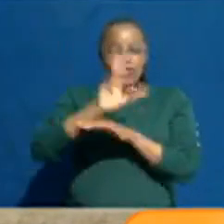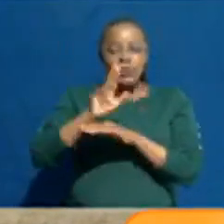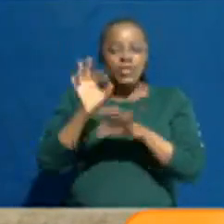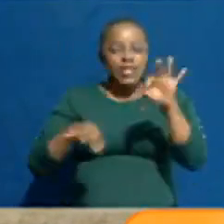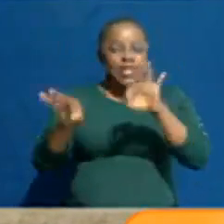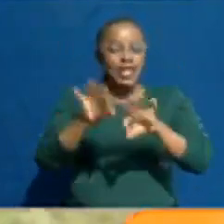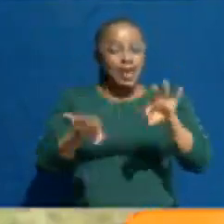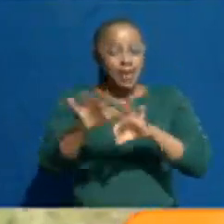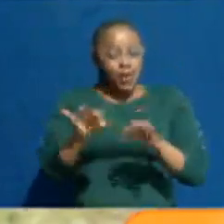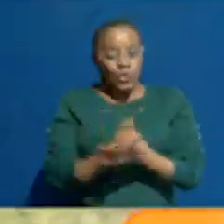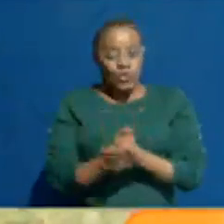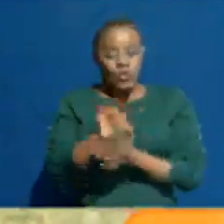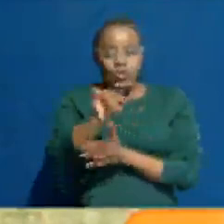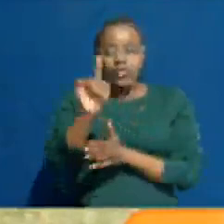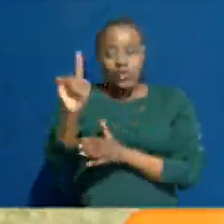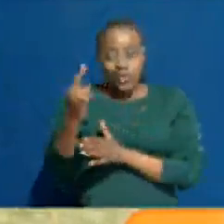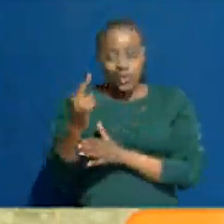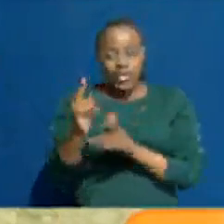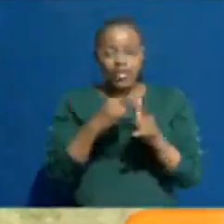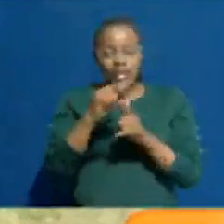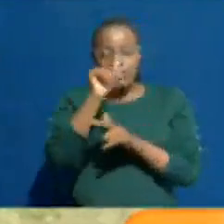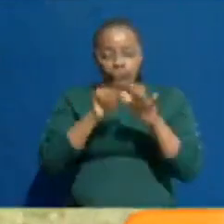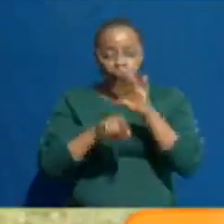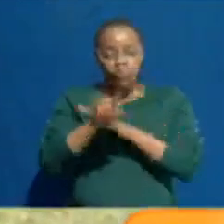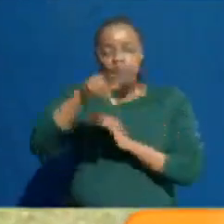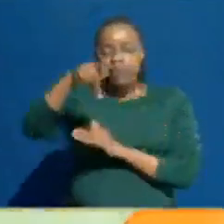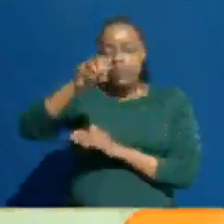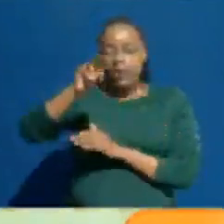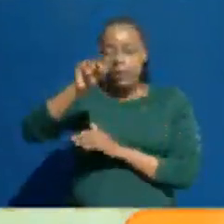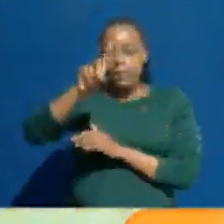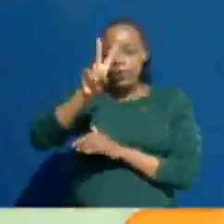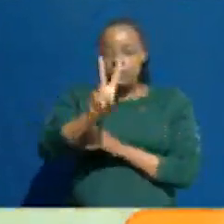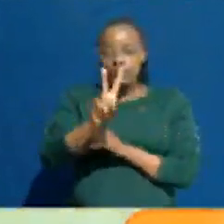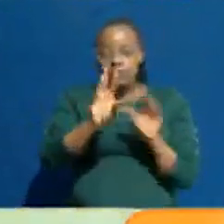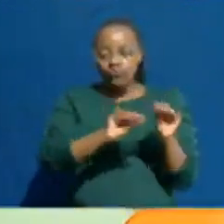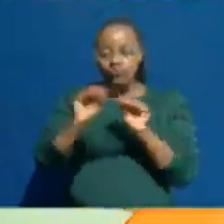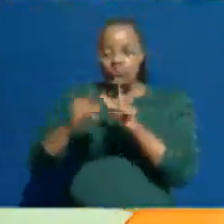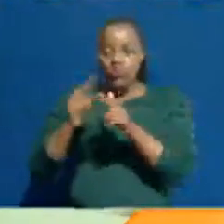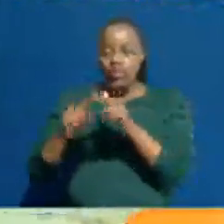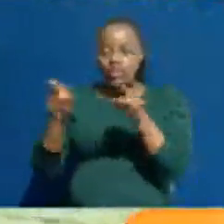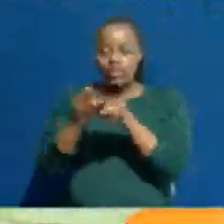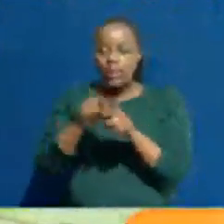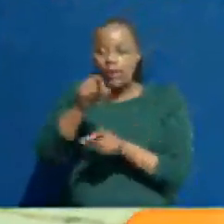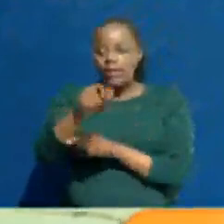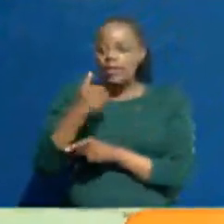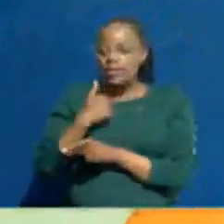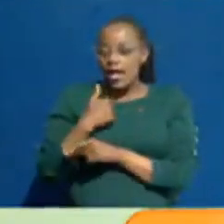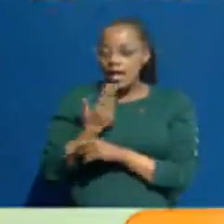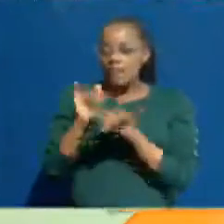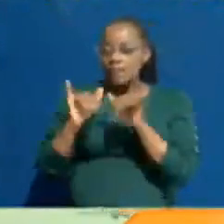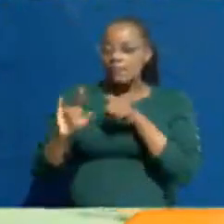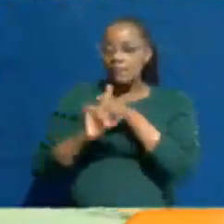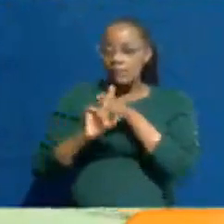Pond ya kwanza ndio hii, ndio ingie kwa pond ya pili. Alafu na hapa pia inakaa siku